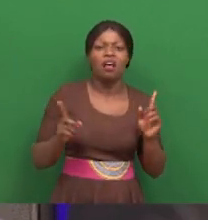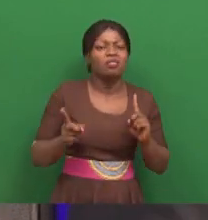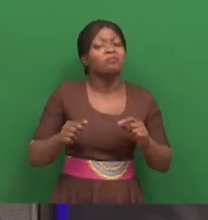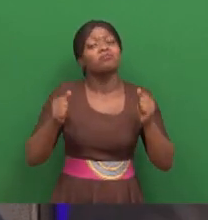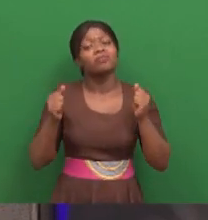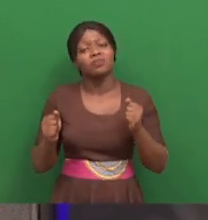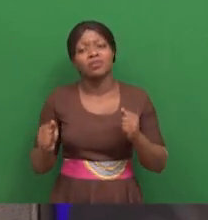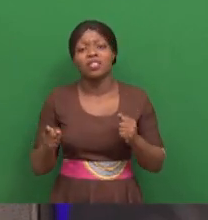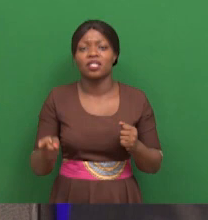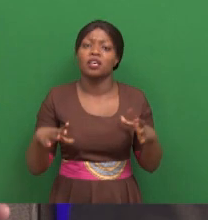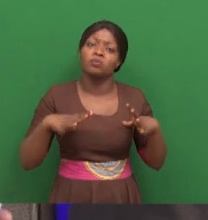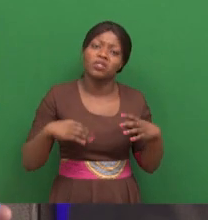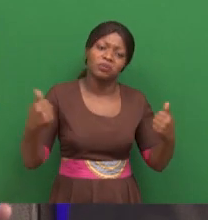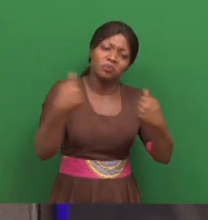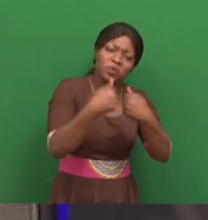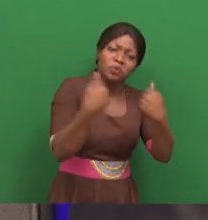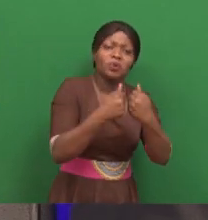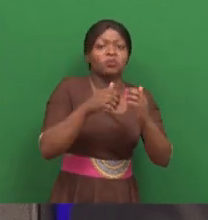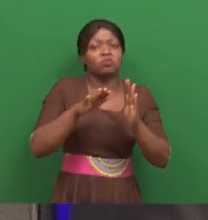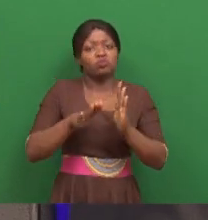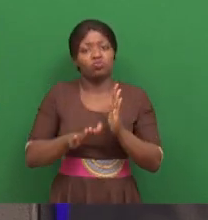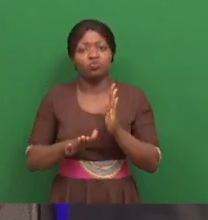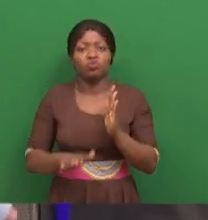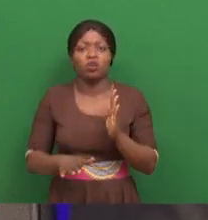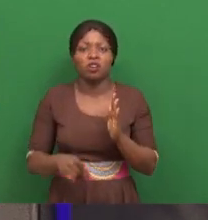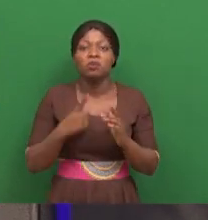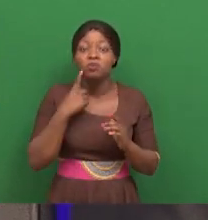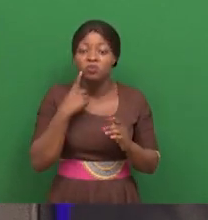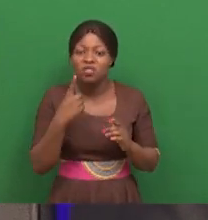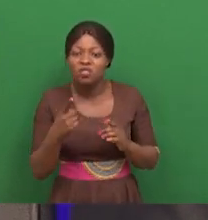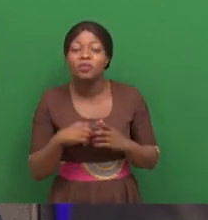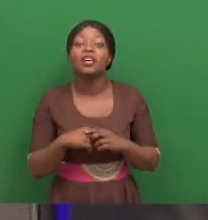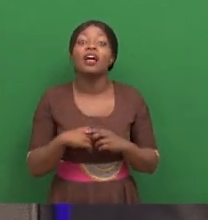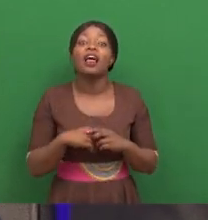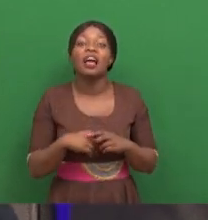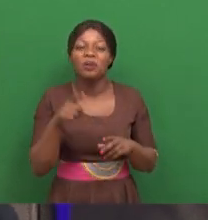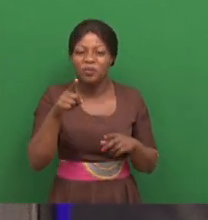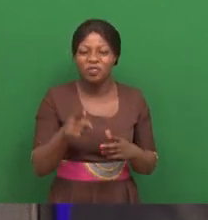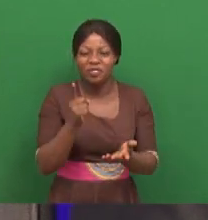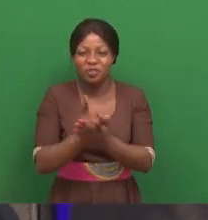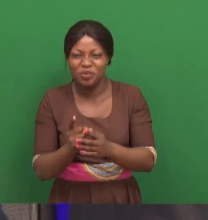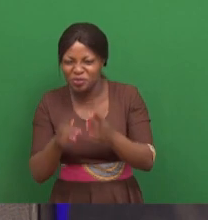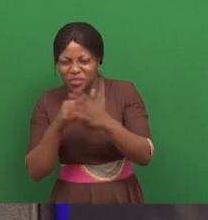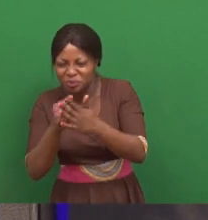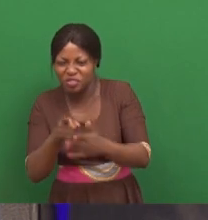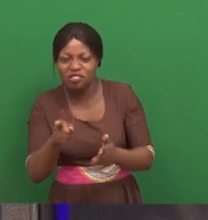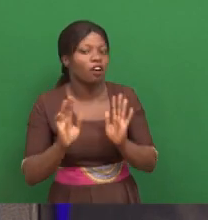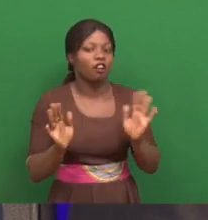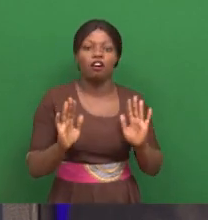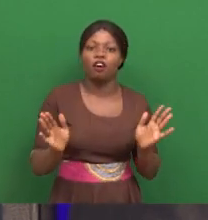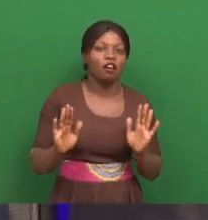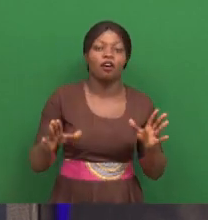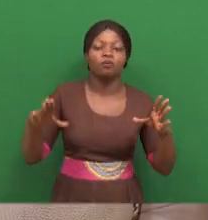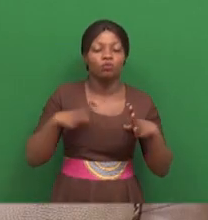nokurujaira ngatideredzei tsaona dzedu ngatisasekerere benzi pachigayo rinopedzisira raakugaisa dhongi